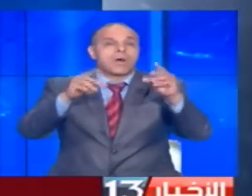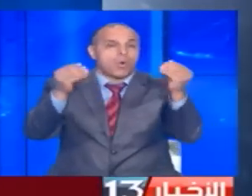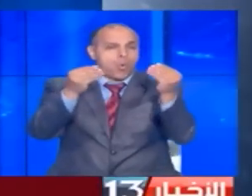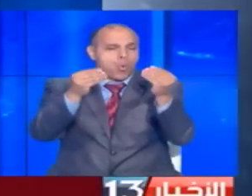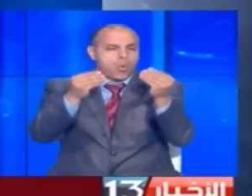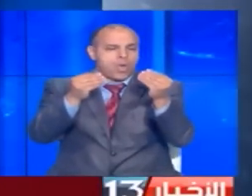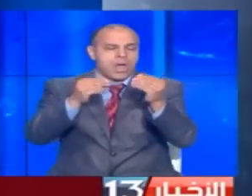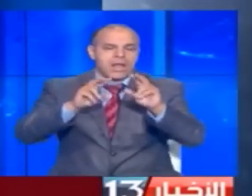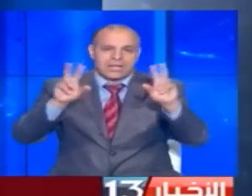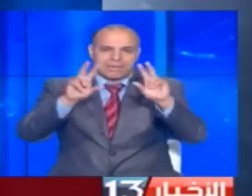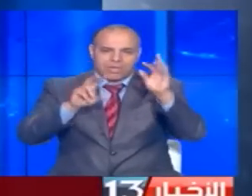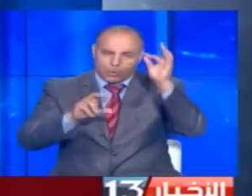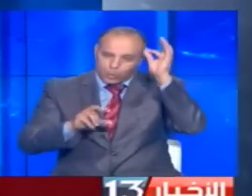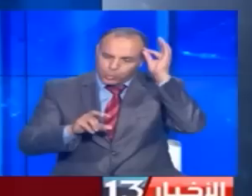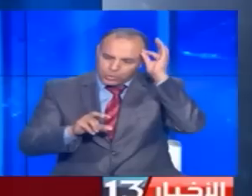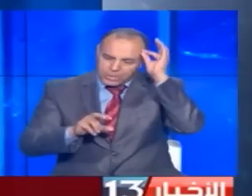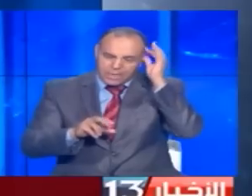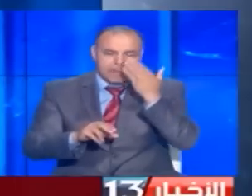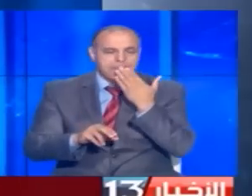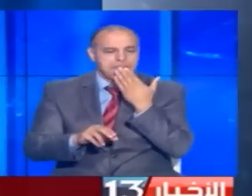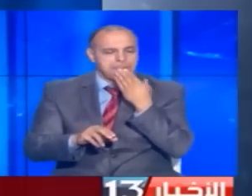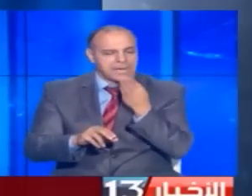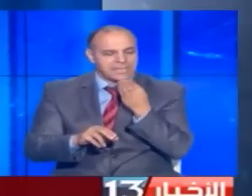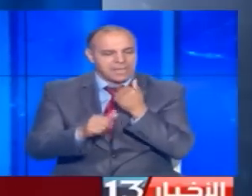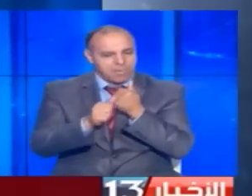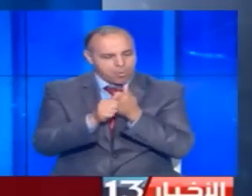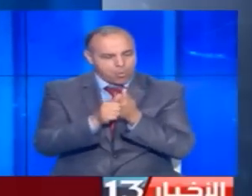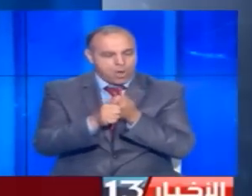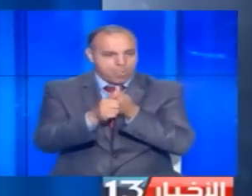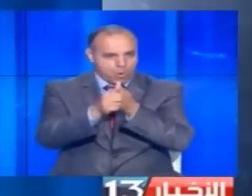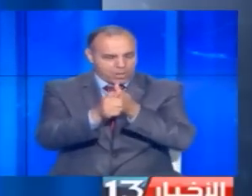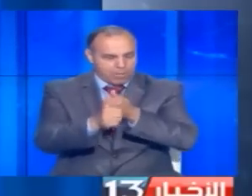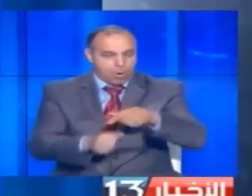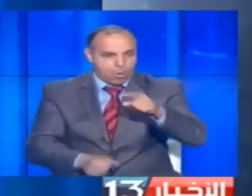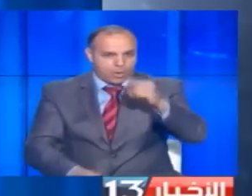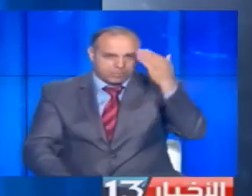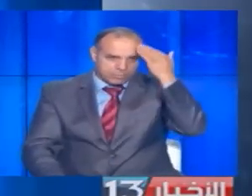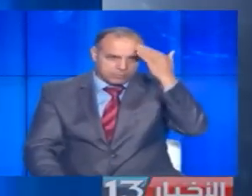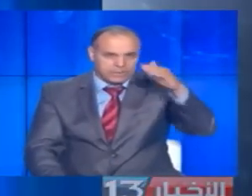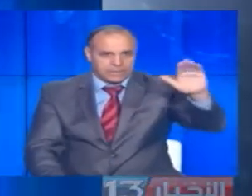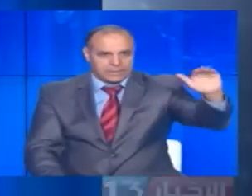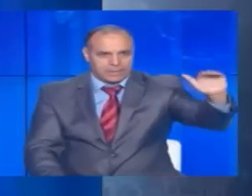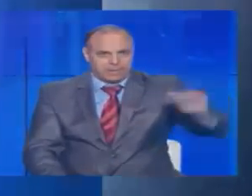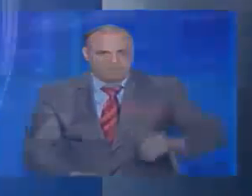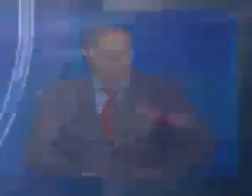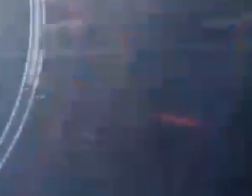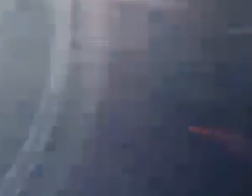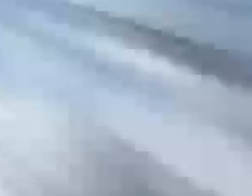وغيرها من الأخبار على بوابة التلفزة التونسية. شكراً على المتابعة والاهتمام. للقاء.